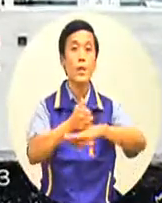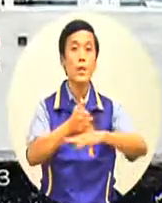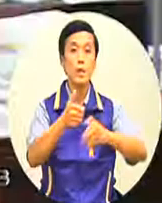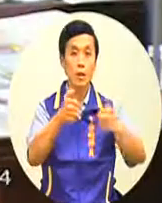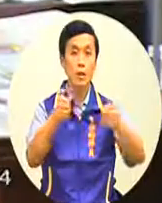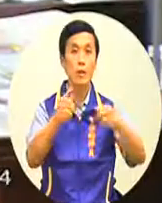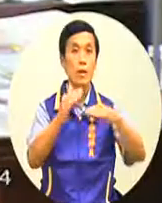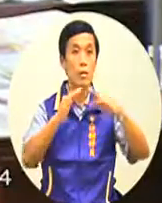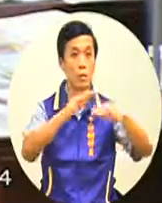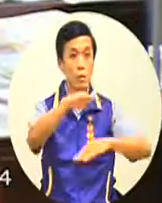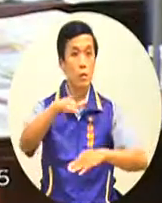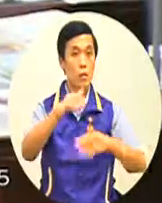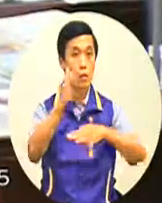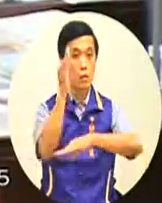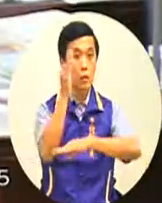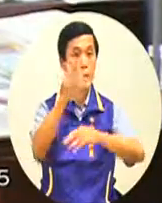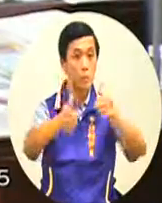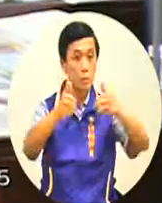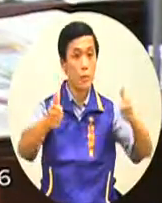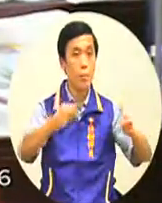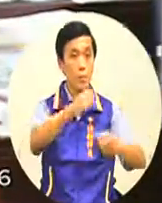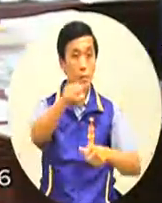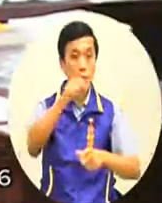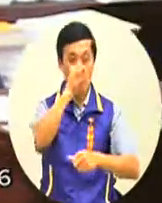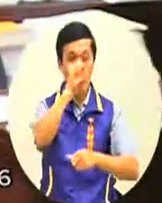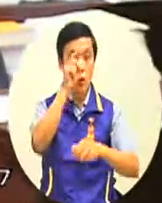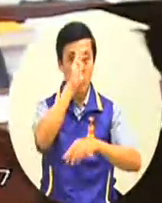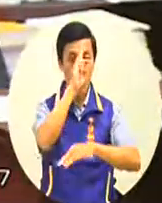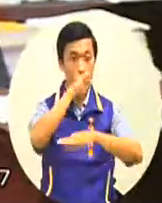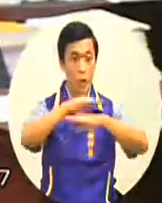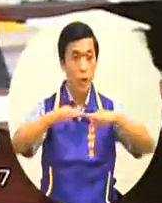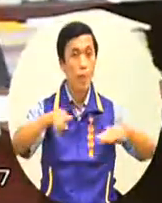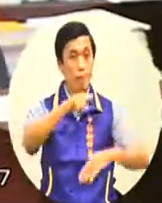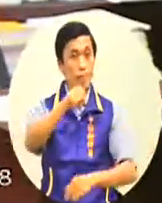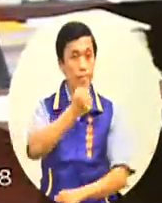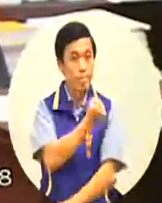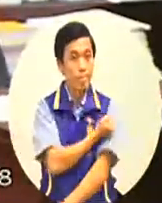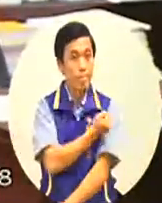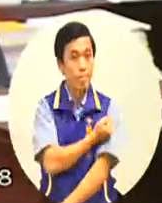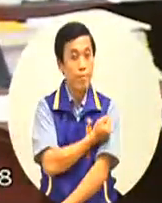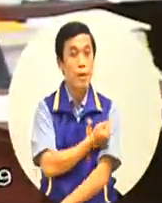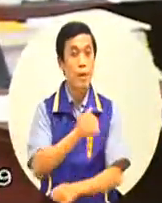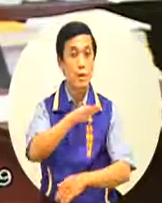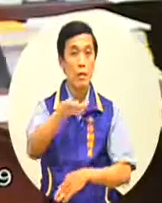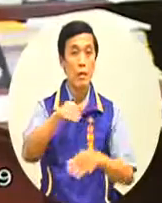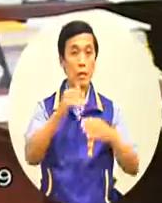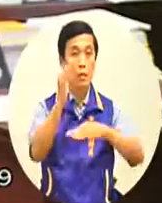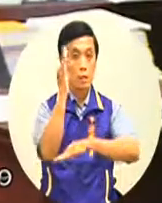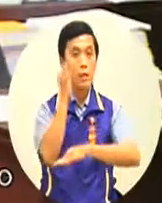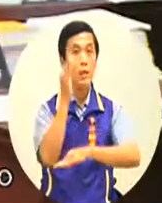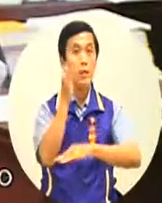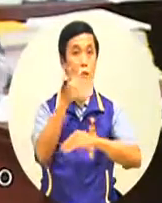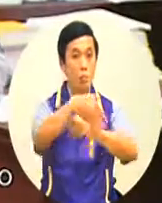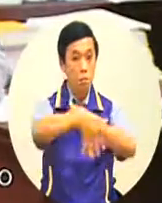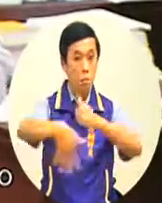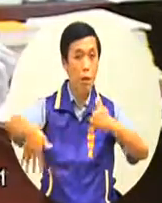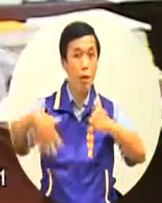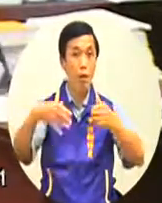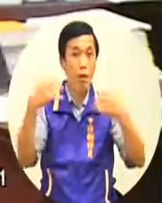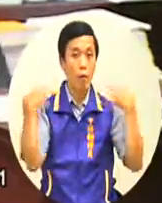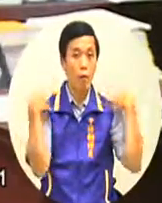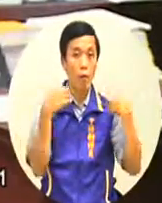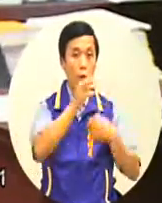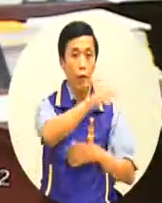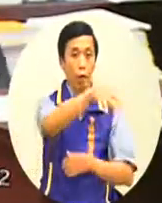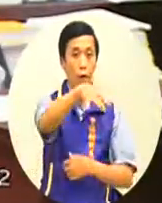门的首长跟同仁，大家午安哈，大家辛苦了哈。社政部门哈，家大业大，管的事情是非常的